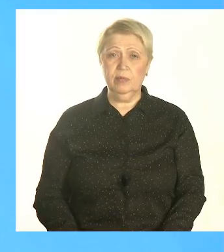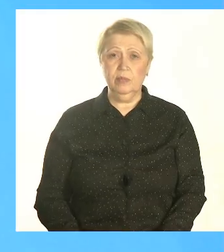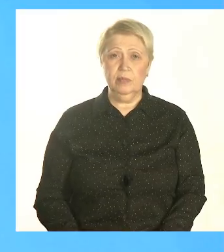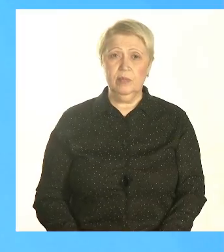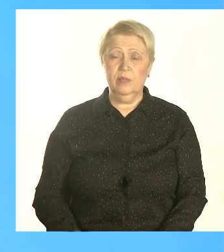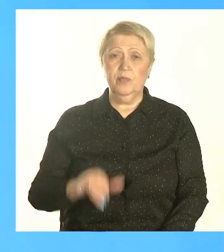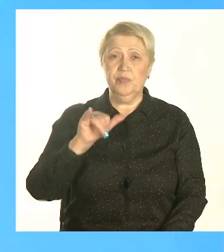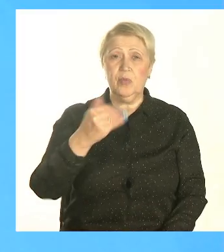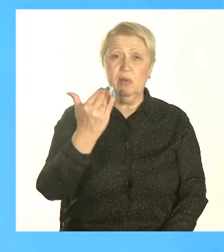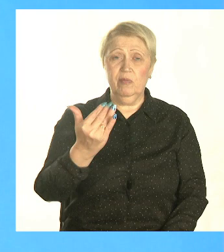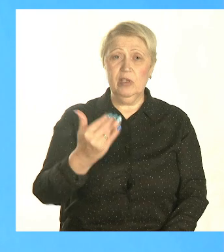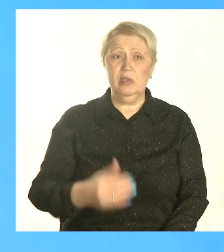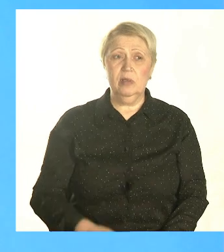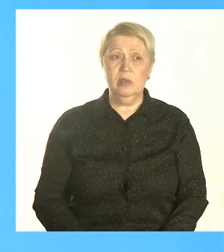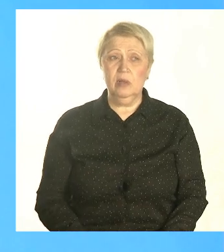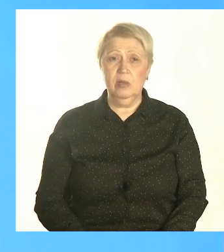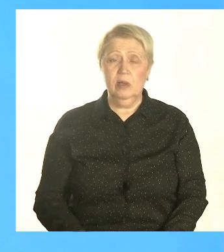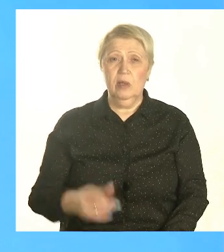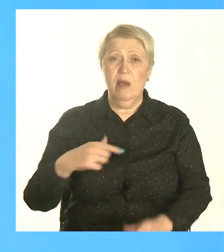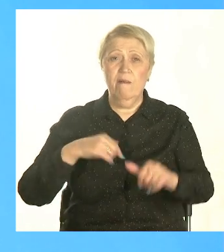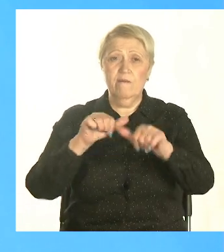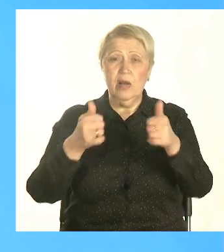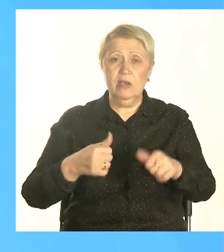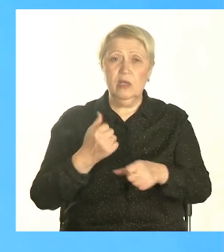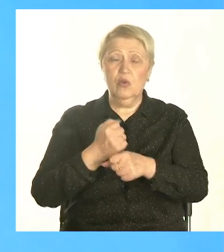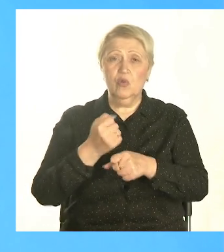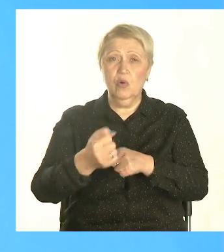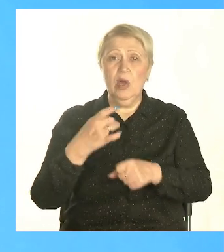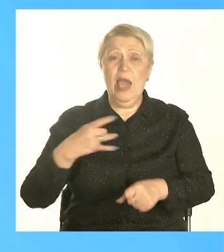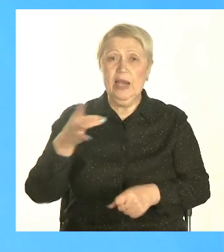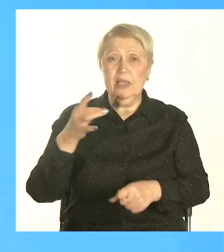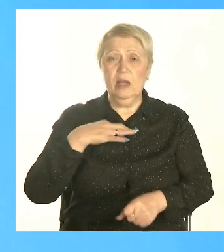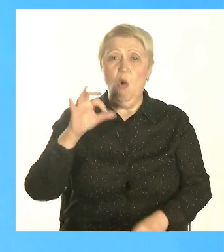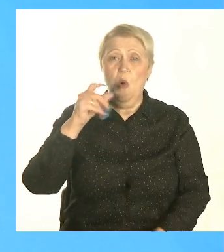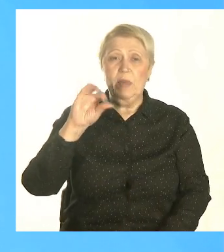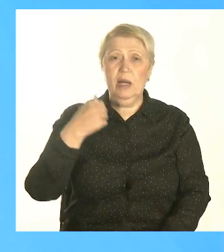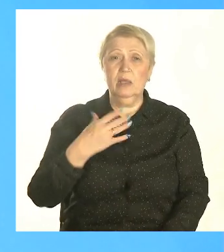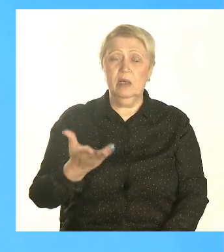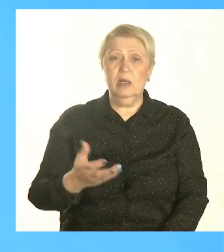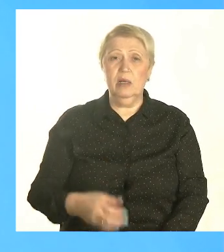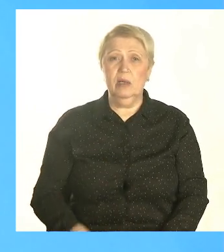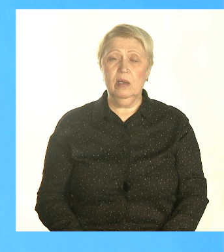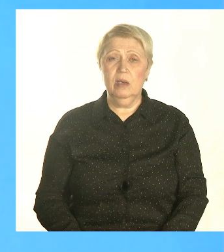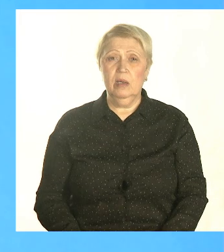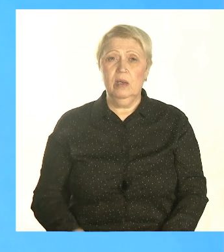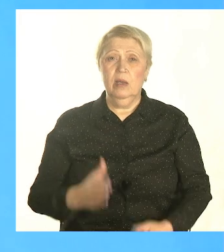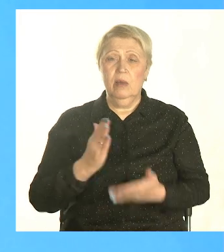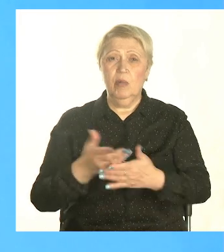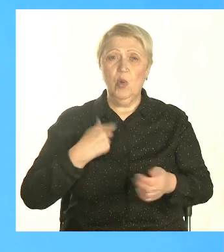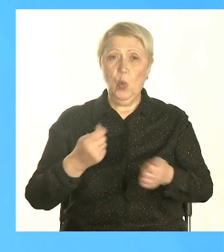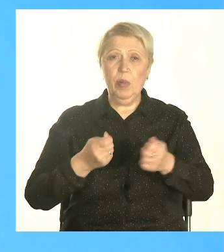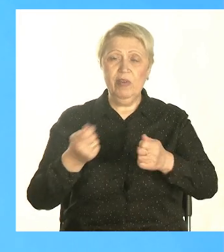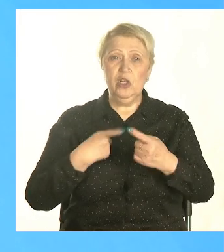вас, у нас в рамках до регионального оператора, до того, когда стала коммунальная услуга, у нас управляющая